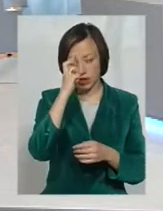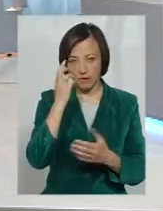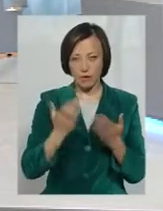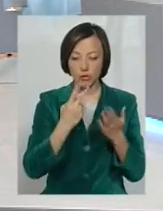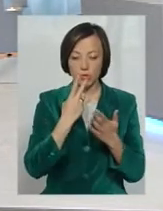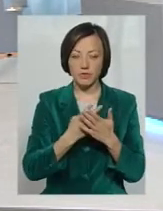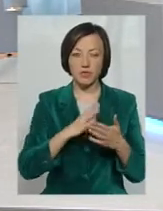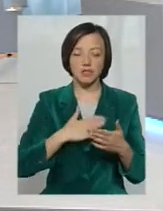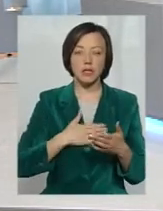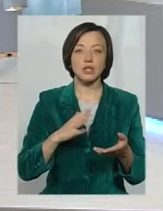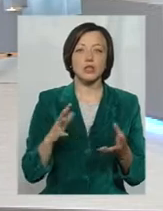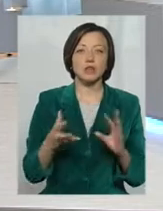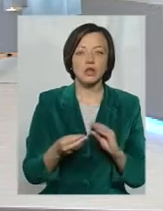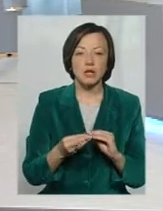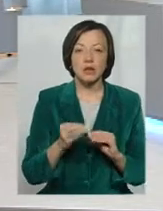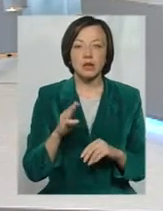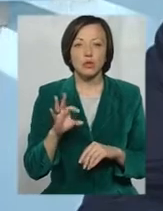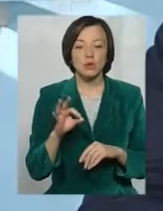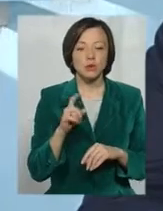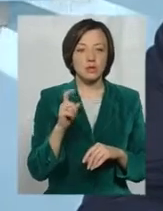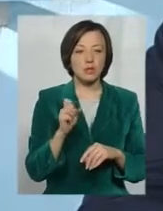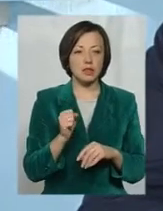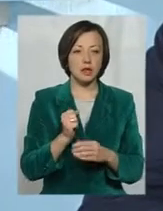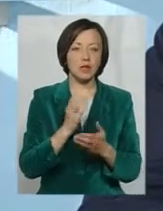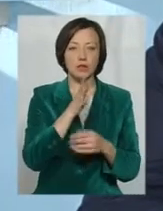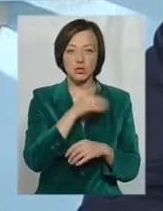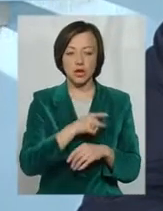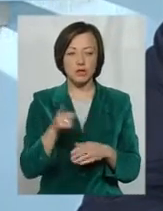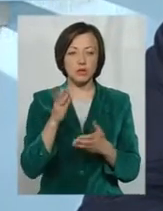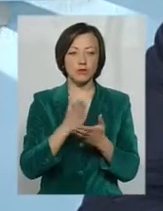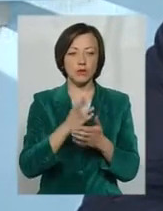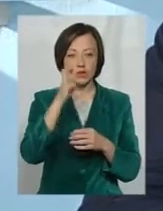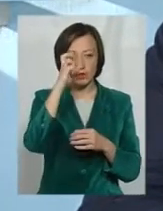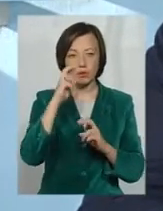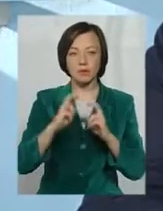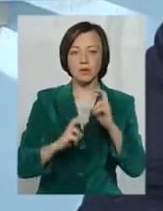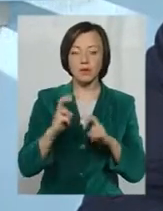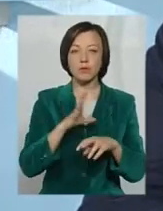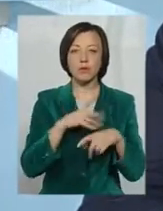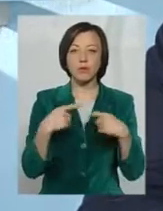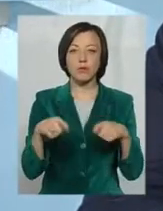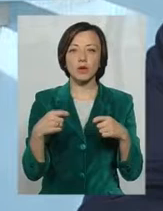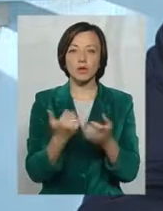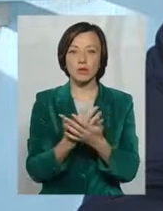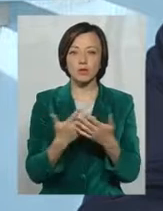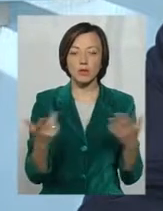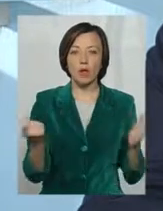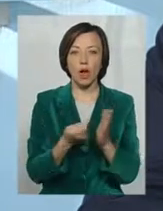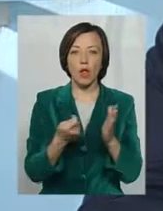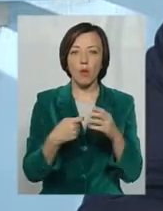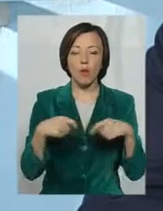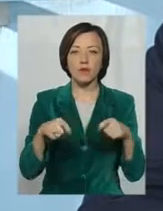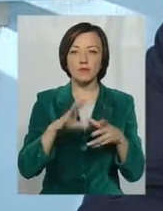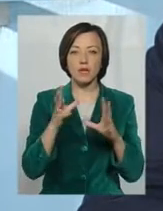на наші результати, то за час існування державного підприємства СЕТАМ було продано різноманітних лотів на загальну суму